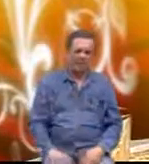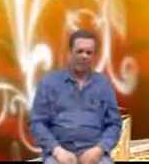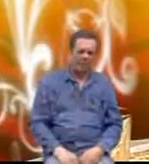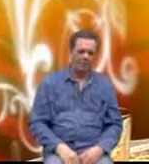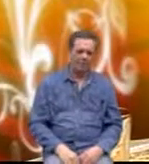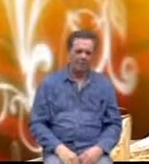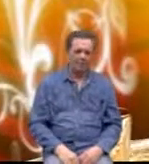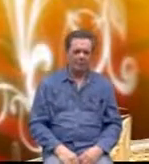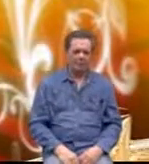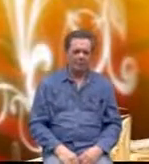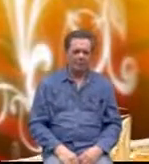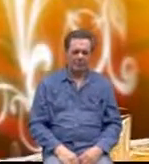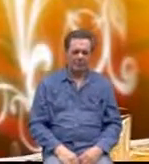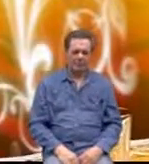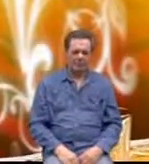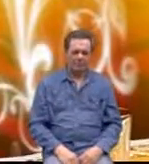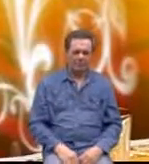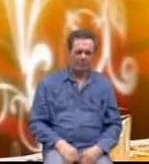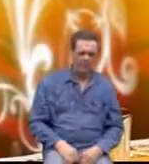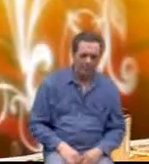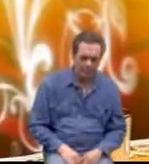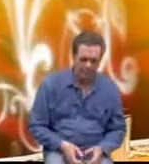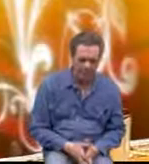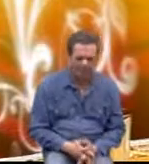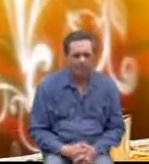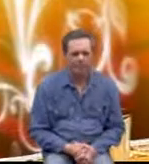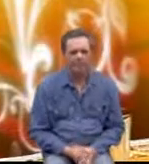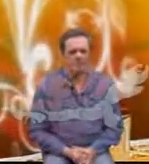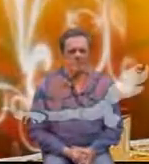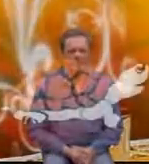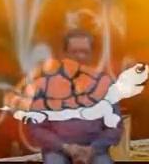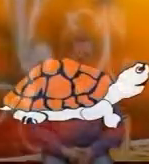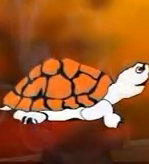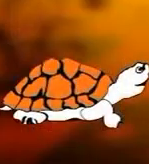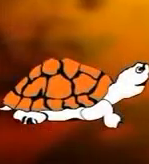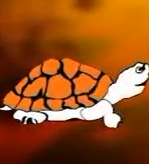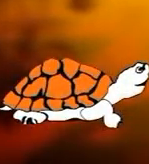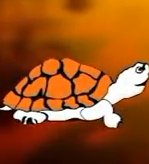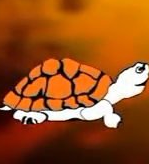i dođite nas posjetiti. Oću sigurno, 100%. I poštovanje vam još jednom.